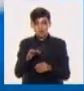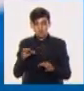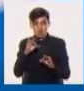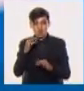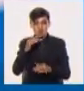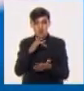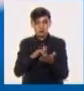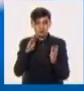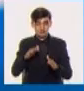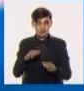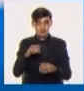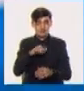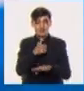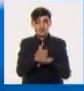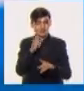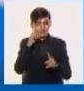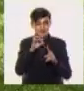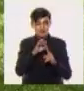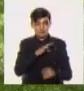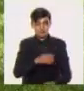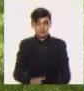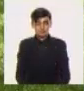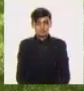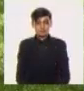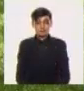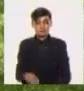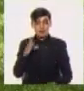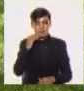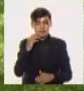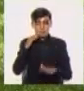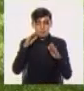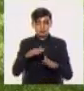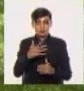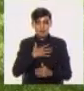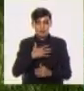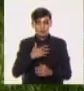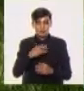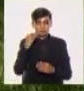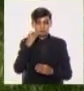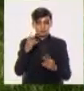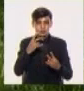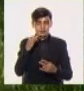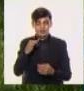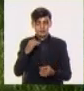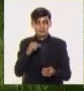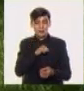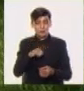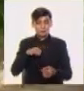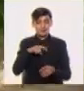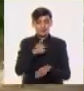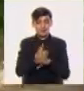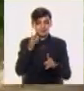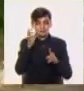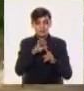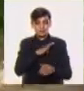жұмыстарда басты назарда екен. Алматының тынысын кеңейтіп, ауасын жақсартудың негізгі бағыты қаладағы жасыл желек қорын